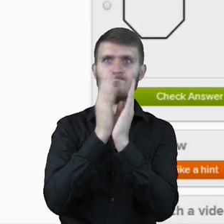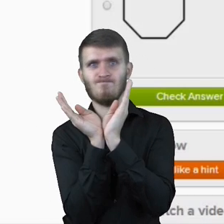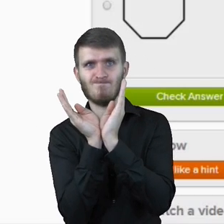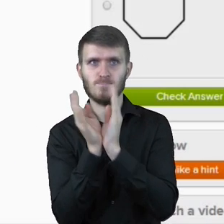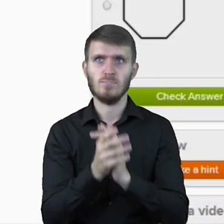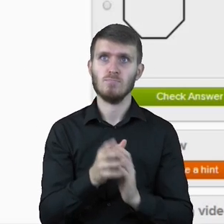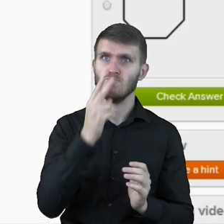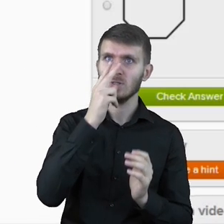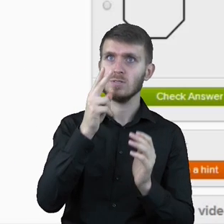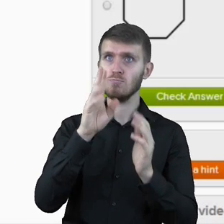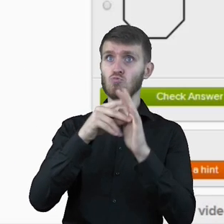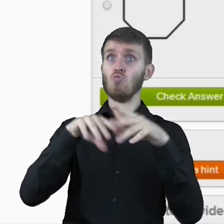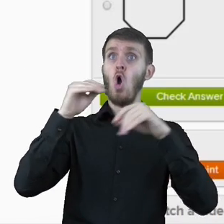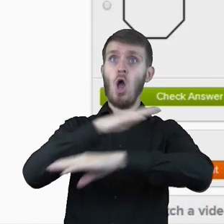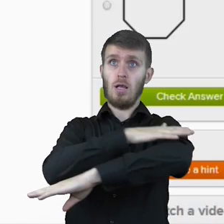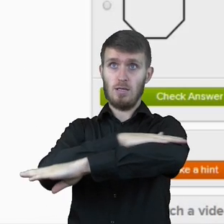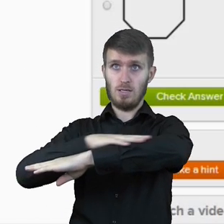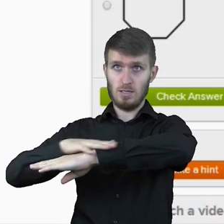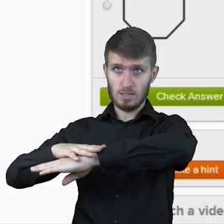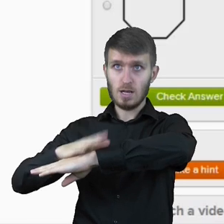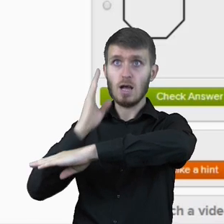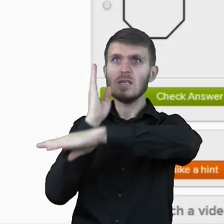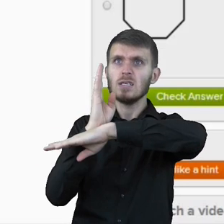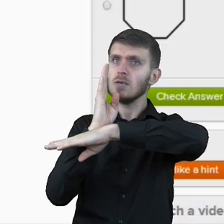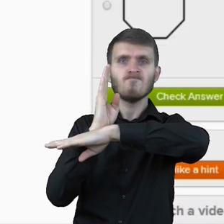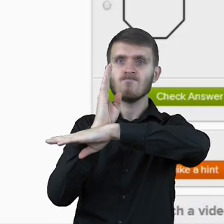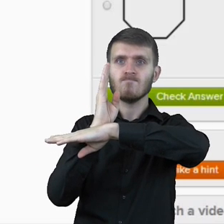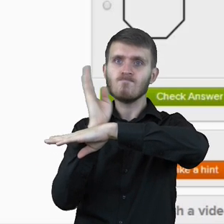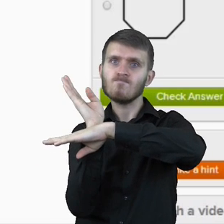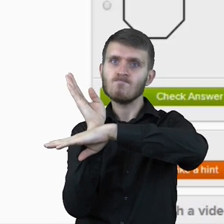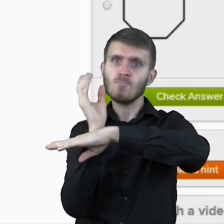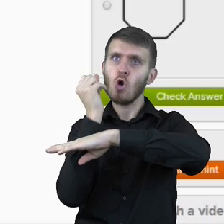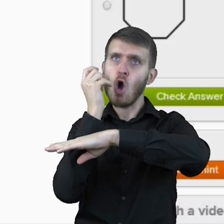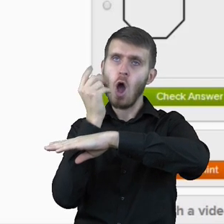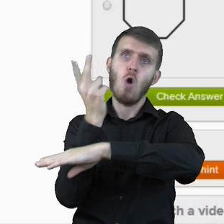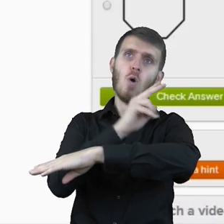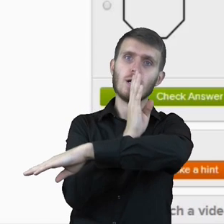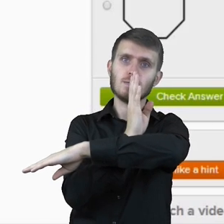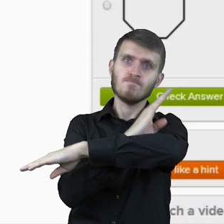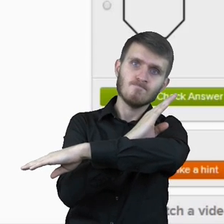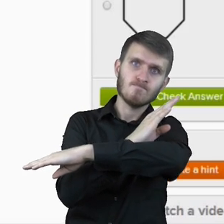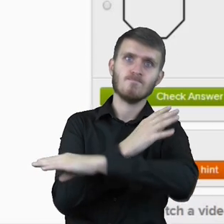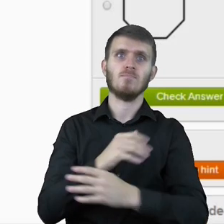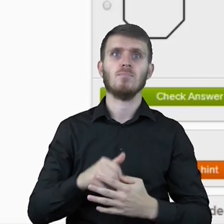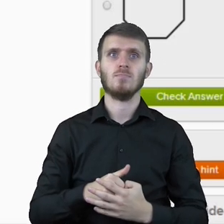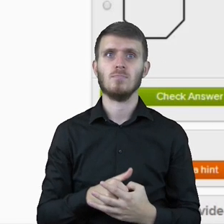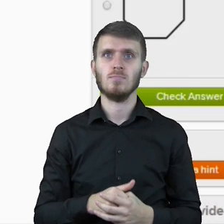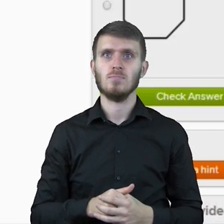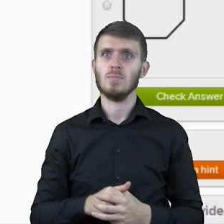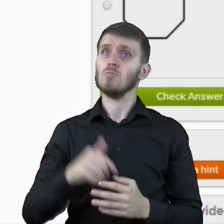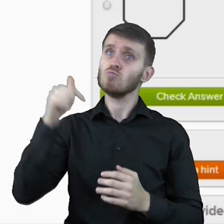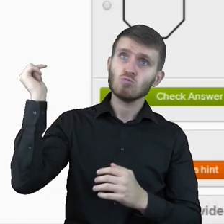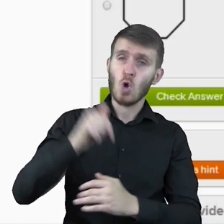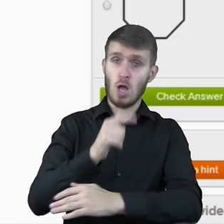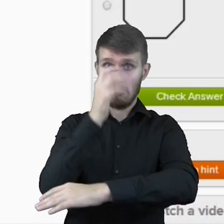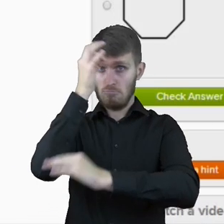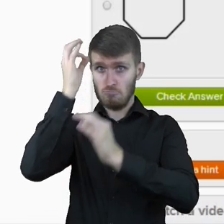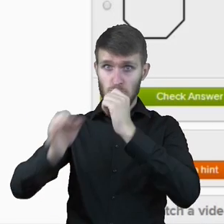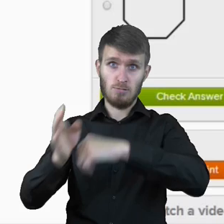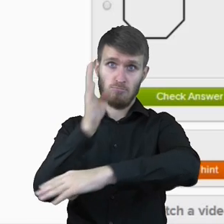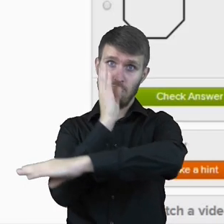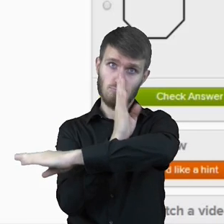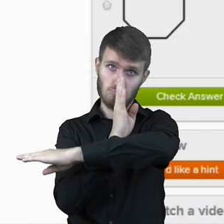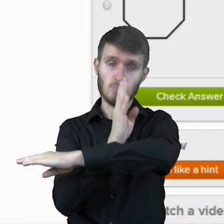większy niż kąt prosty. Najlepiej to widać tutaj na tym kącie, prawda? Tu mamy poziomą linię. Musiałaby być pionowa prosto w